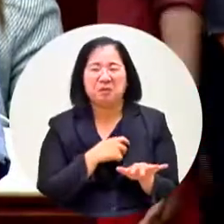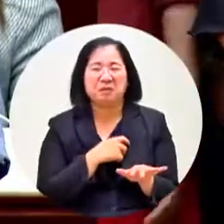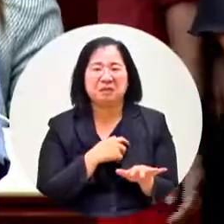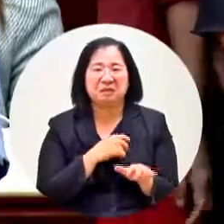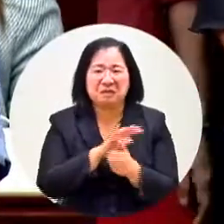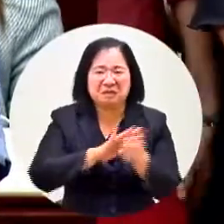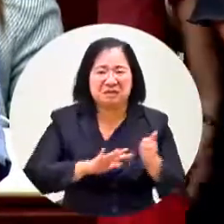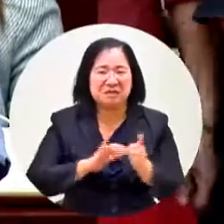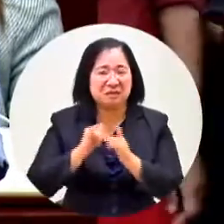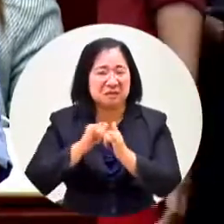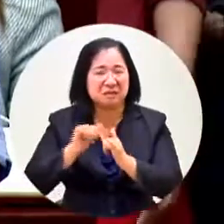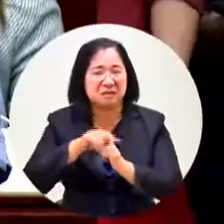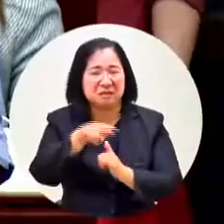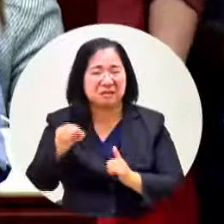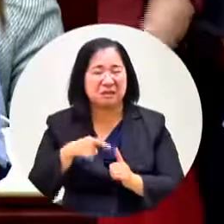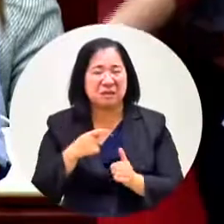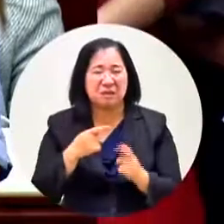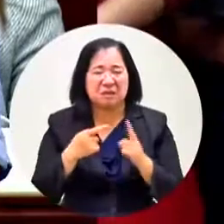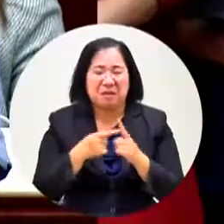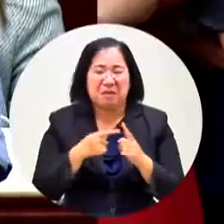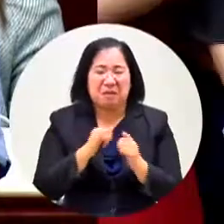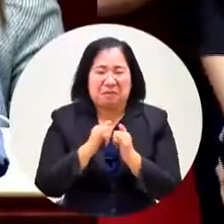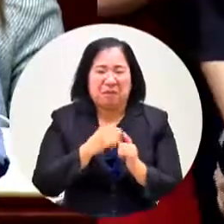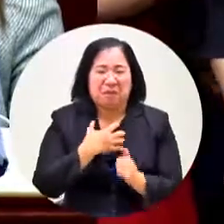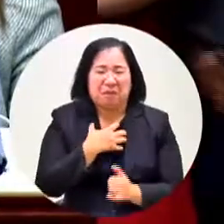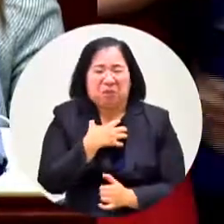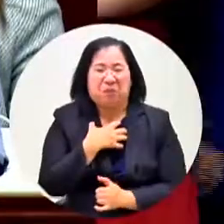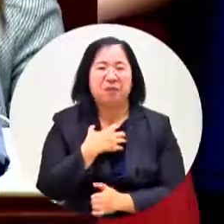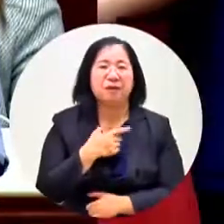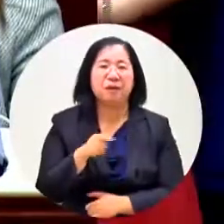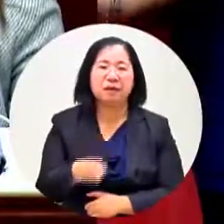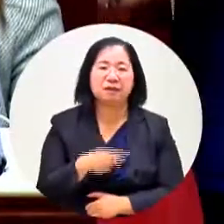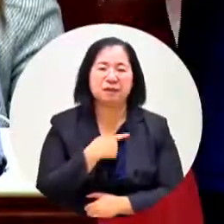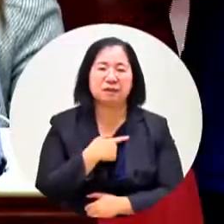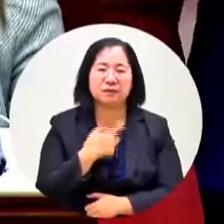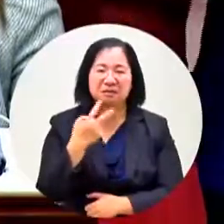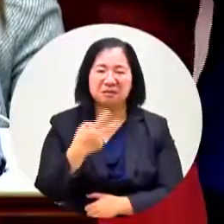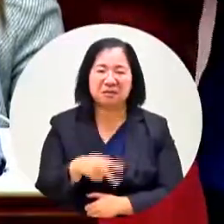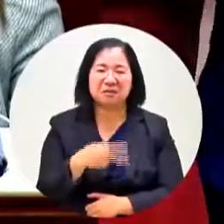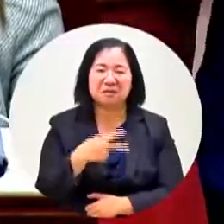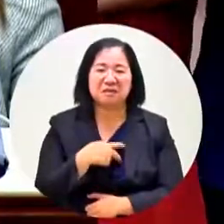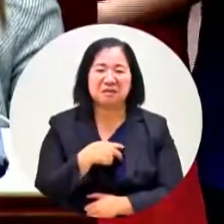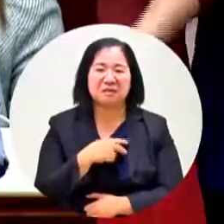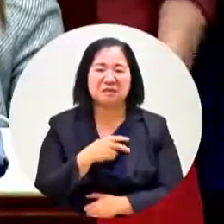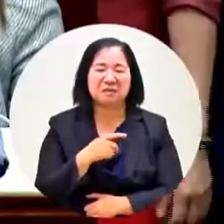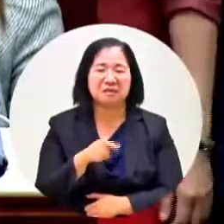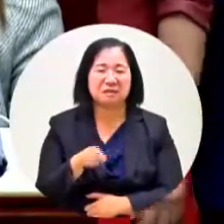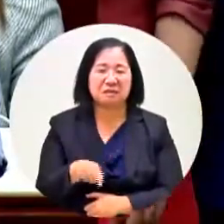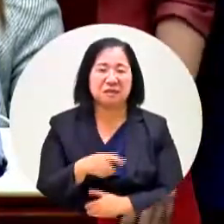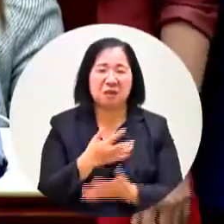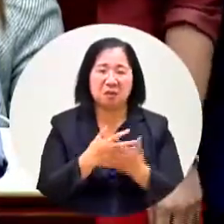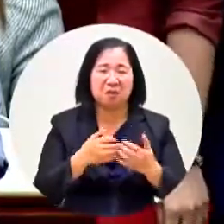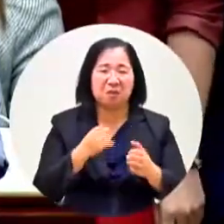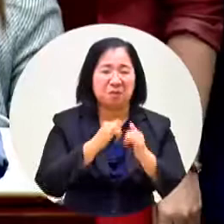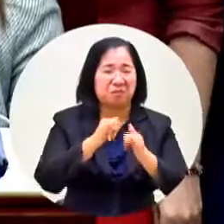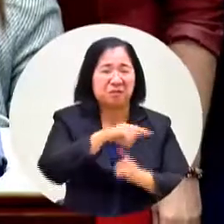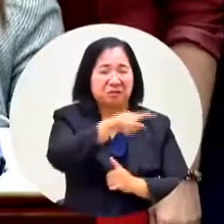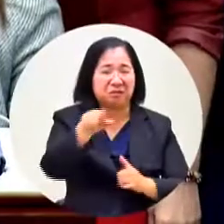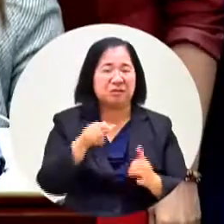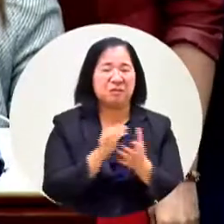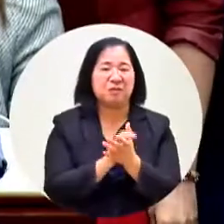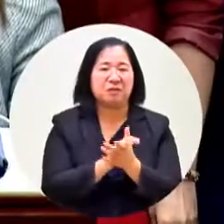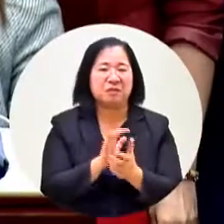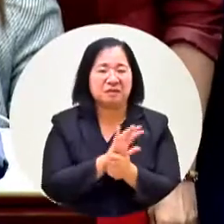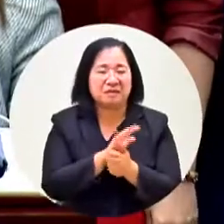这是什么意思？所以我们警察局李局长也是头痛万分，我们有讨论过这个问题，此风不可